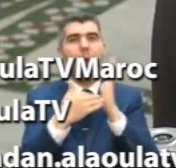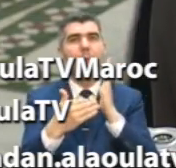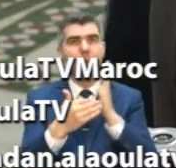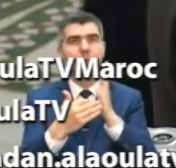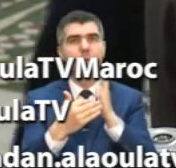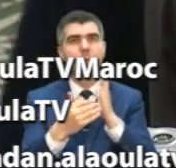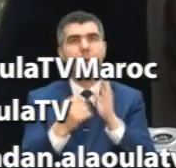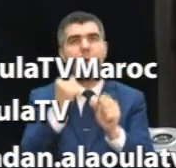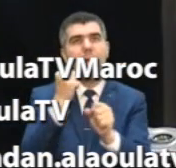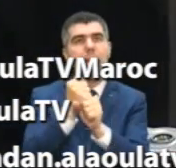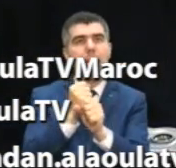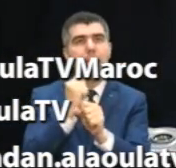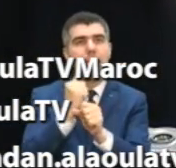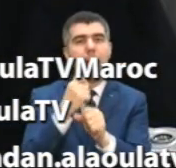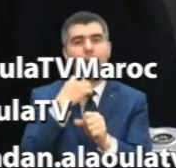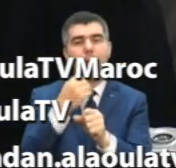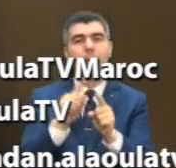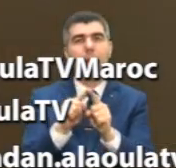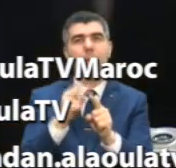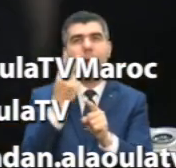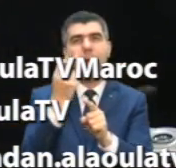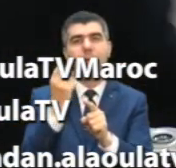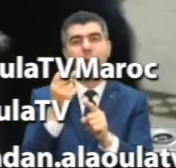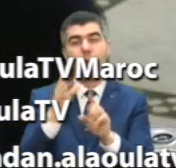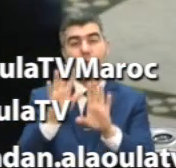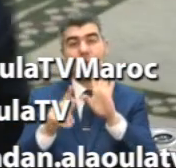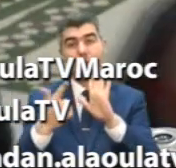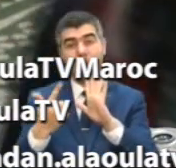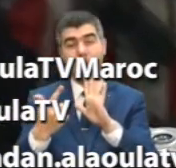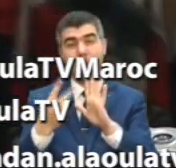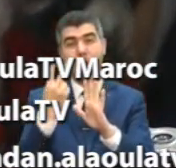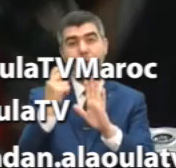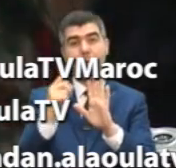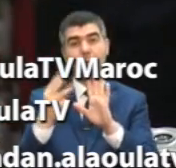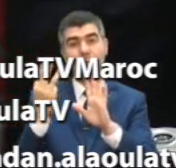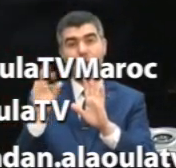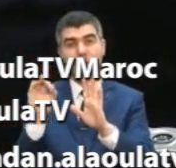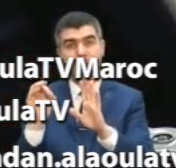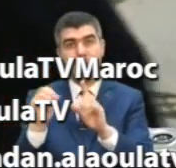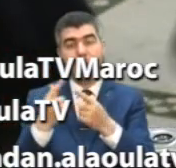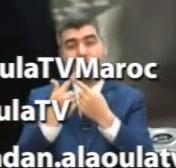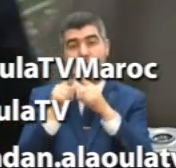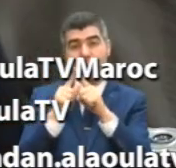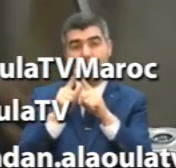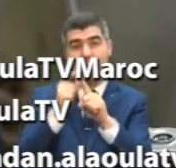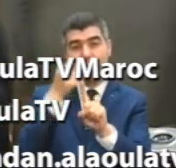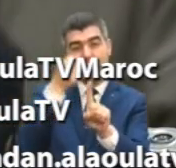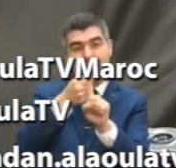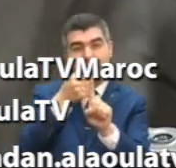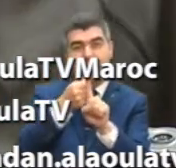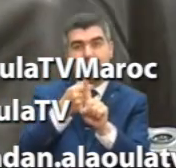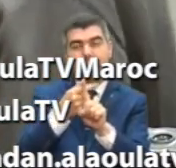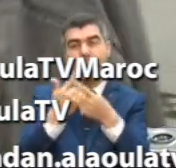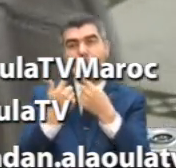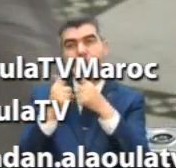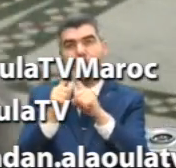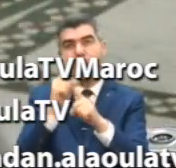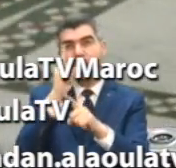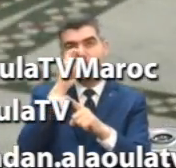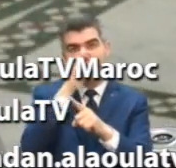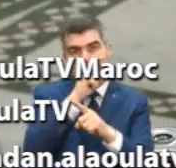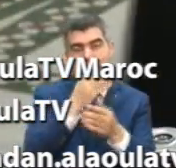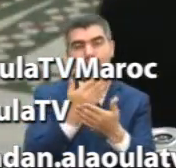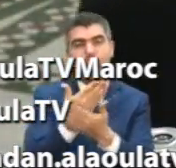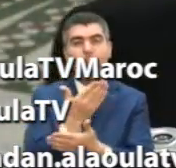2015-2030، وكذا البرنامج الحكومي باعتبار التحديات الكبرى التي يعرفها هذا الوسط